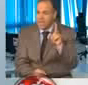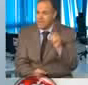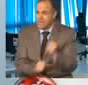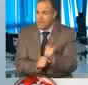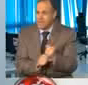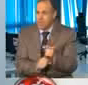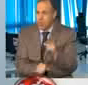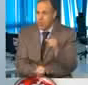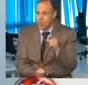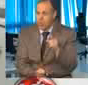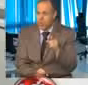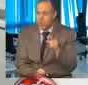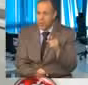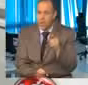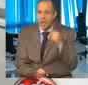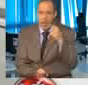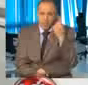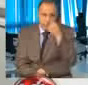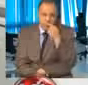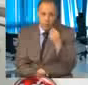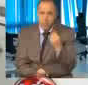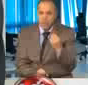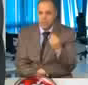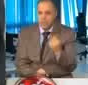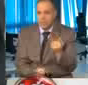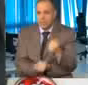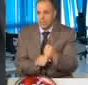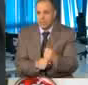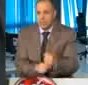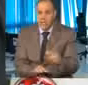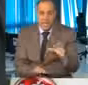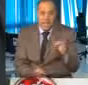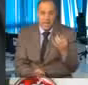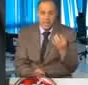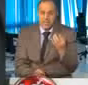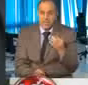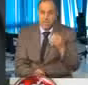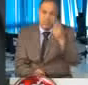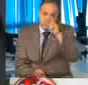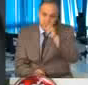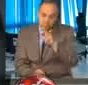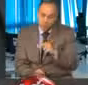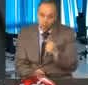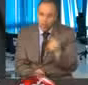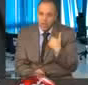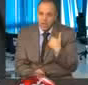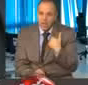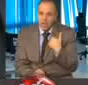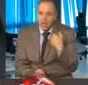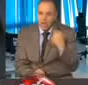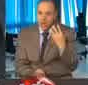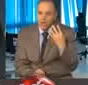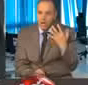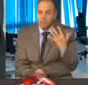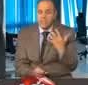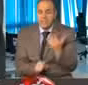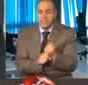الريشة لتنسجم الموهبة مع الإبداع. اكتشفت الأكواغيل عندي